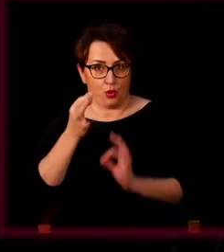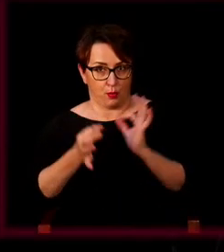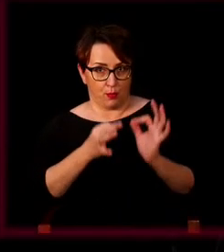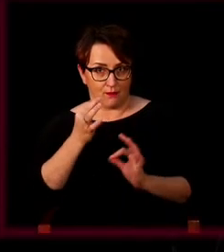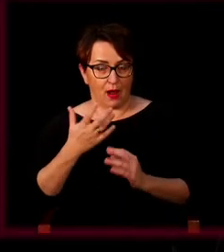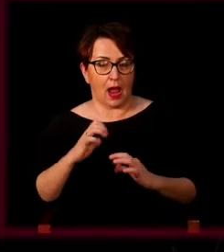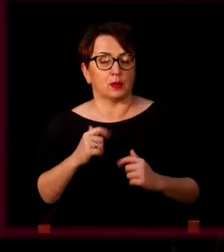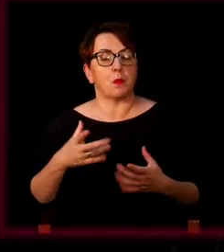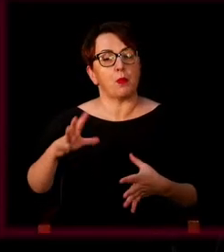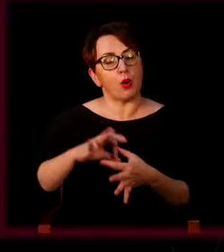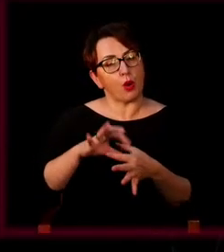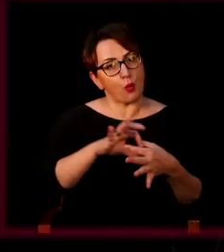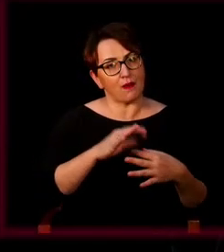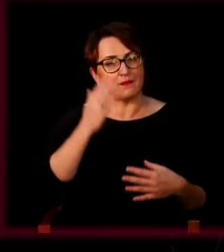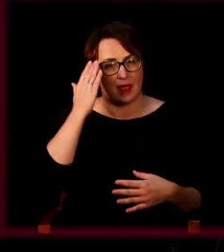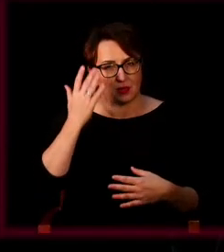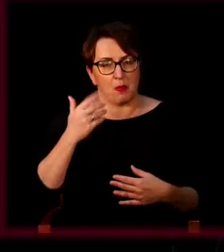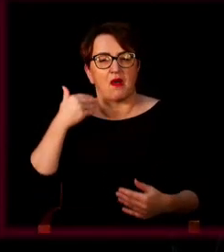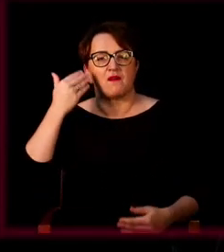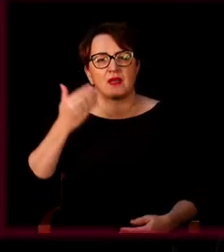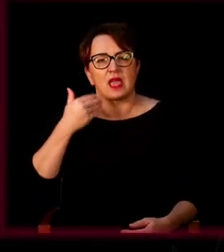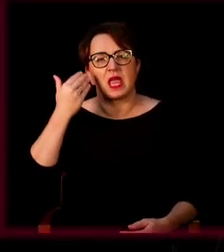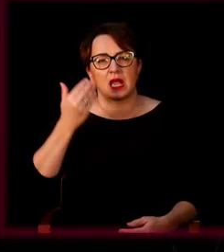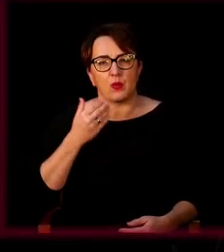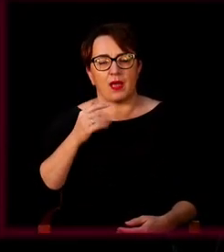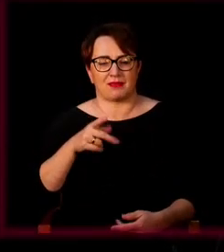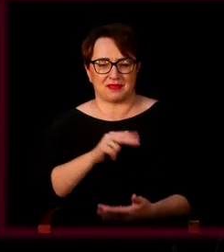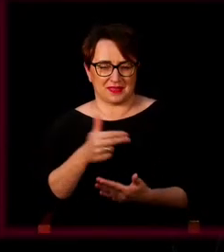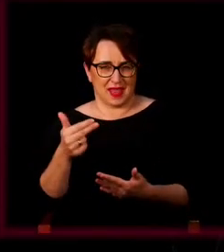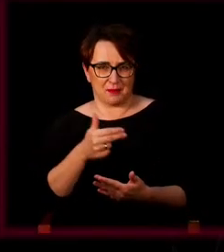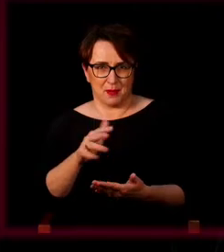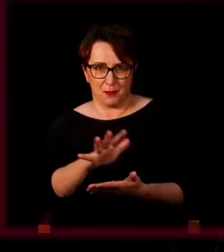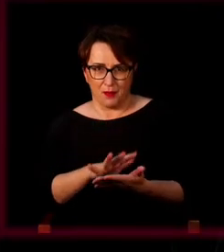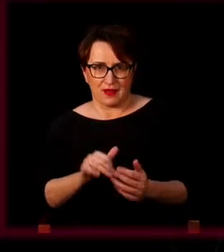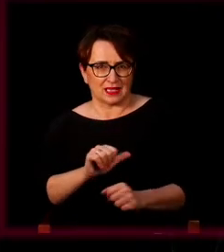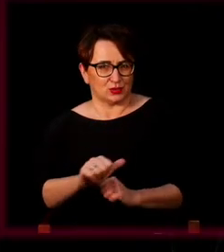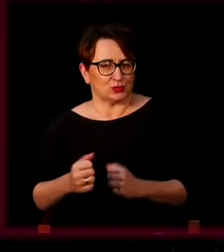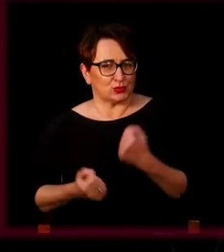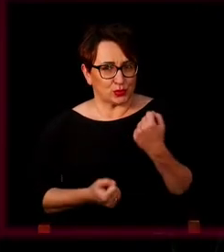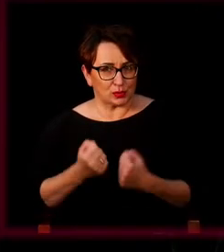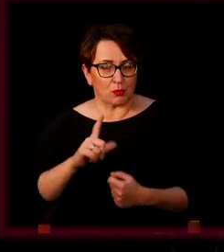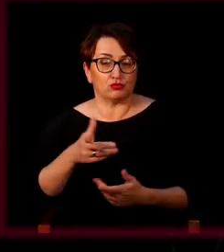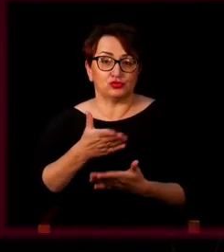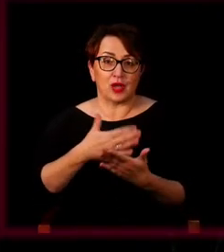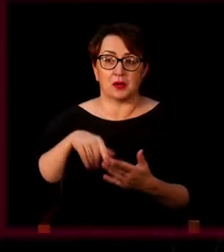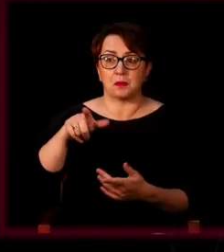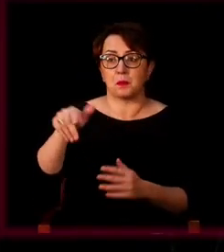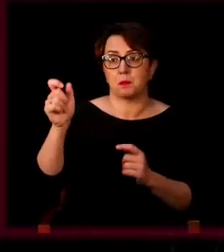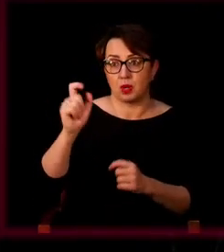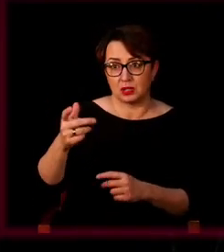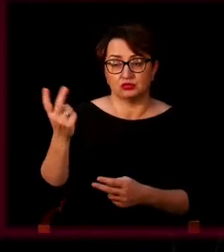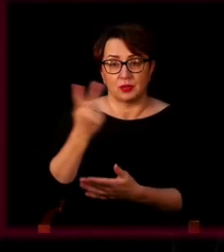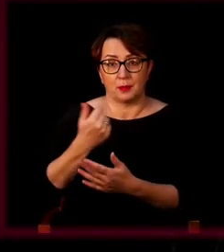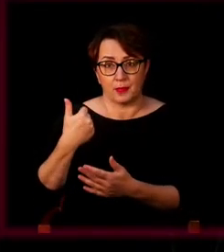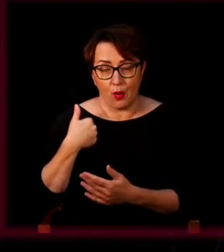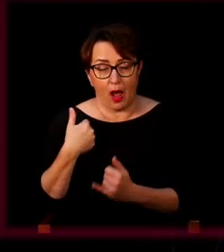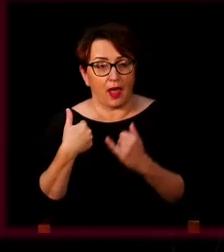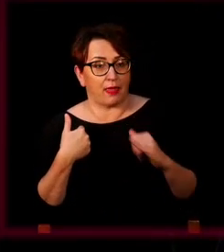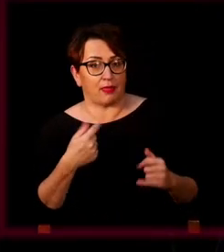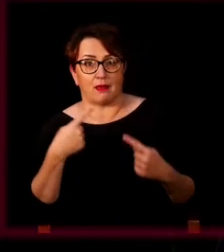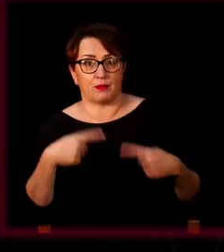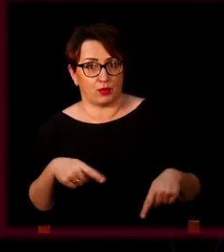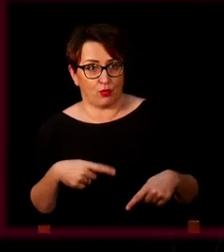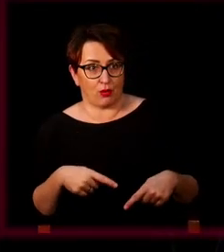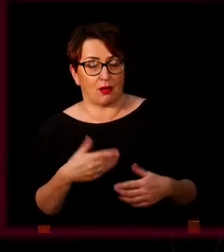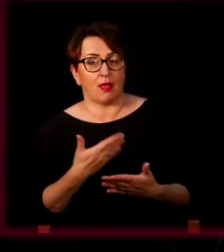jakoś tak połączyć trochę. Wiadomo, zawsze wykłady o opowieściach są o tyle trudne, że część z Państwa może czytała, część nie, więc mam nadzieję, że uda mi się